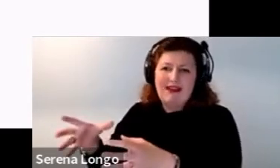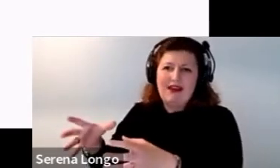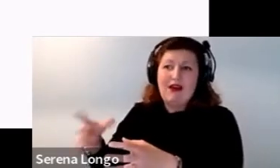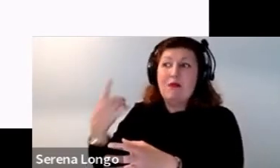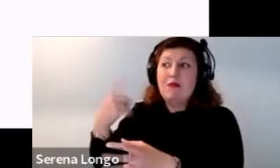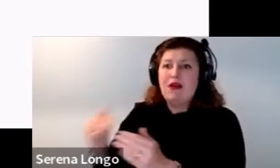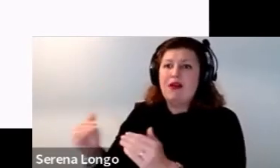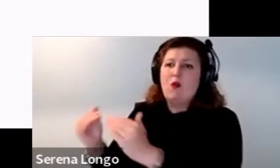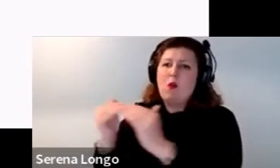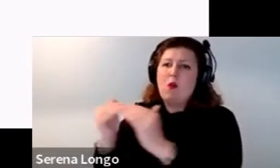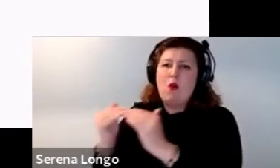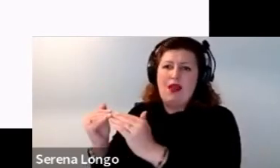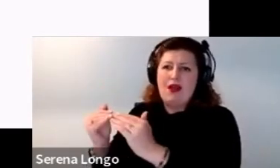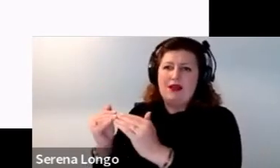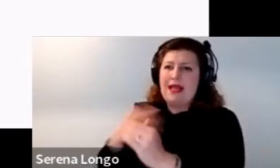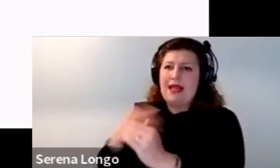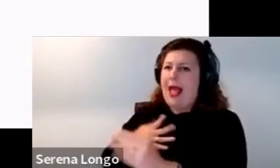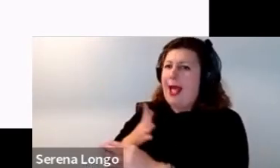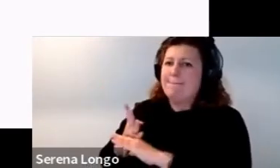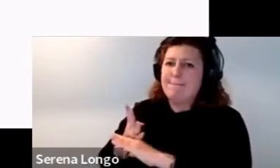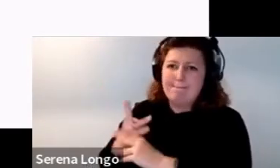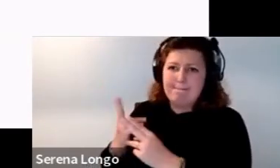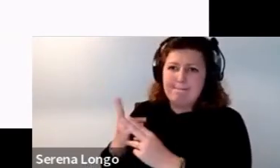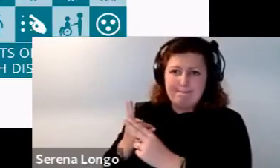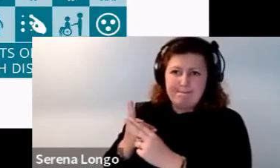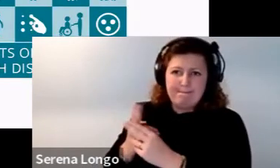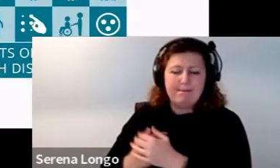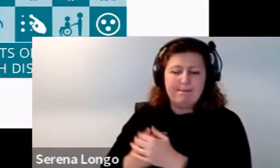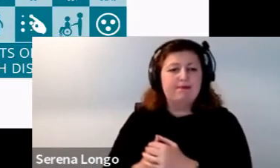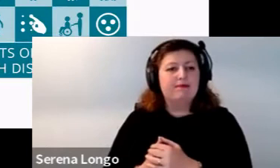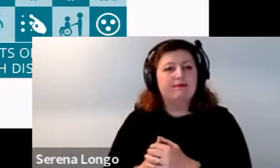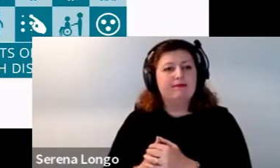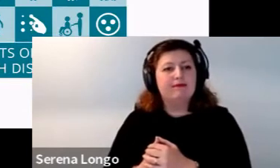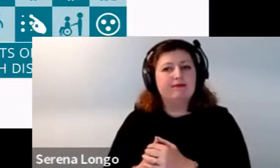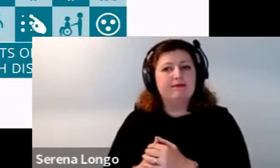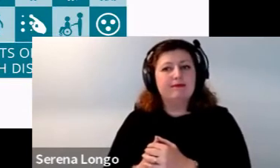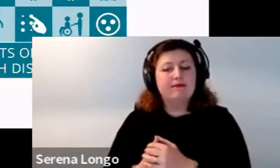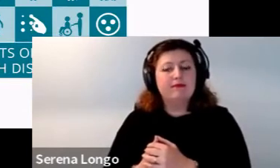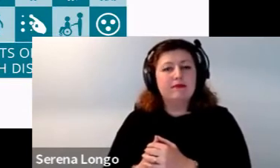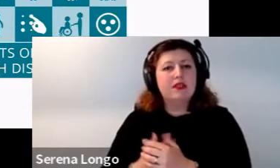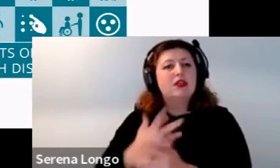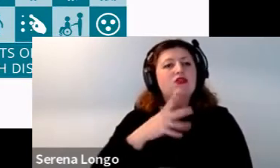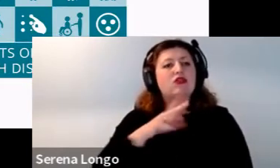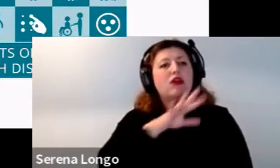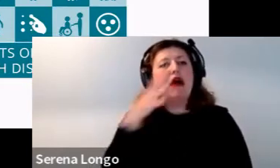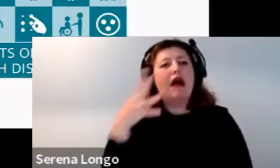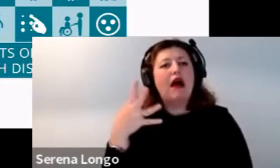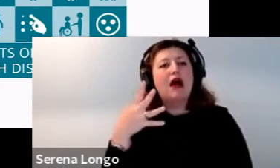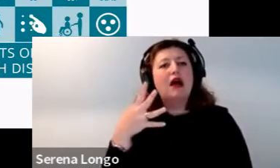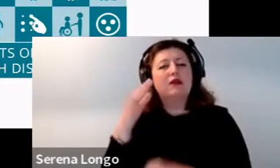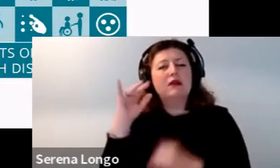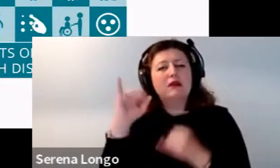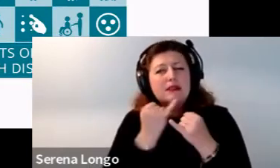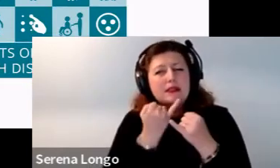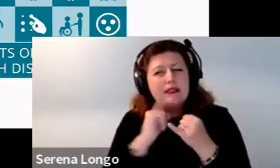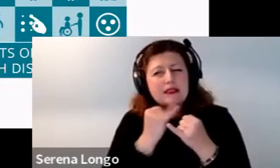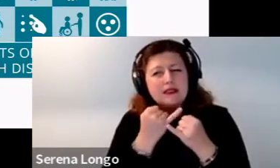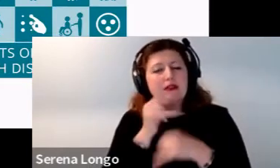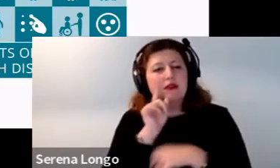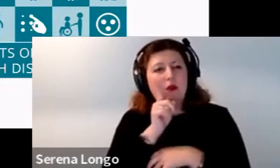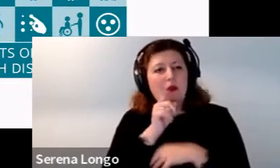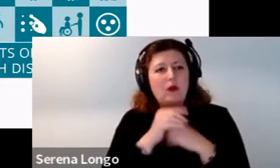uguaglianza con gli altri. Poi abbiamo un tema specifico che sono le